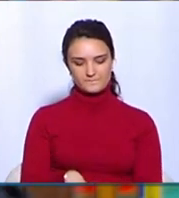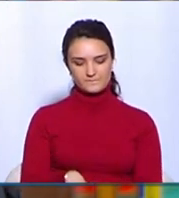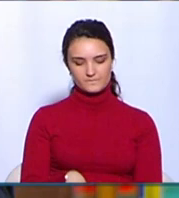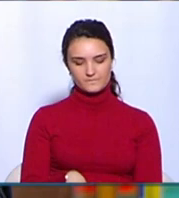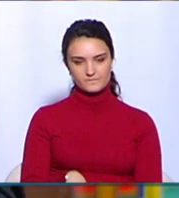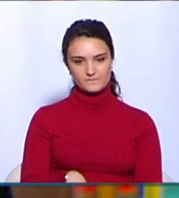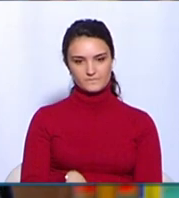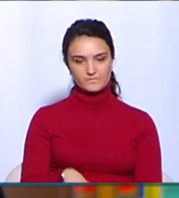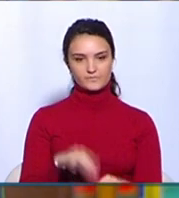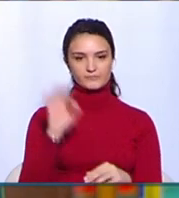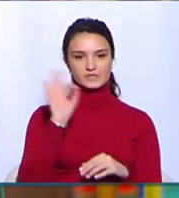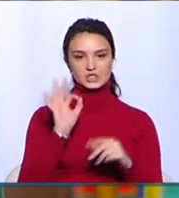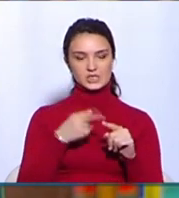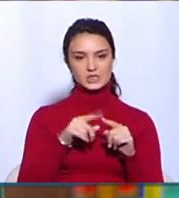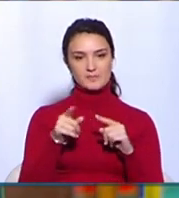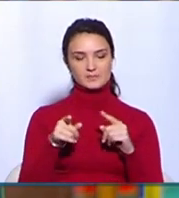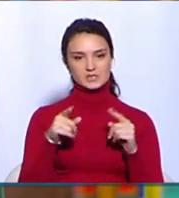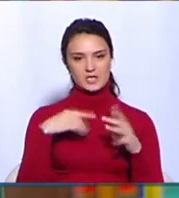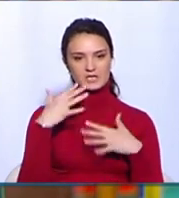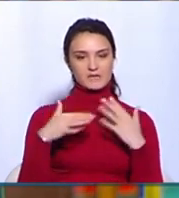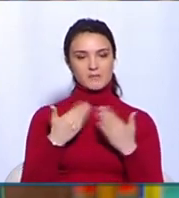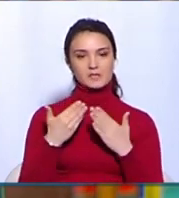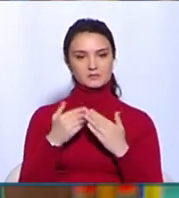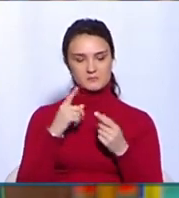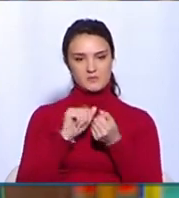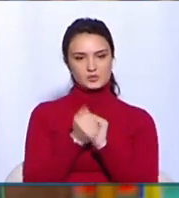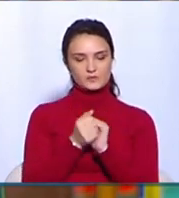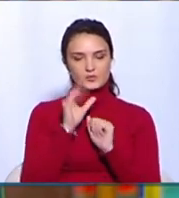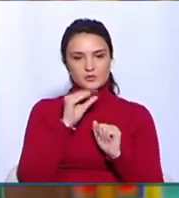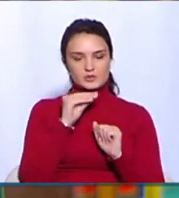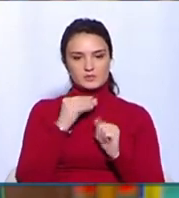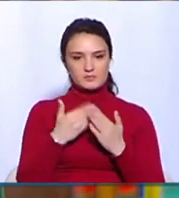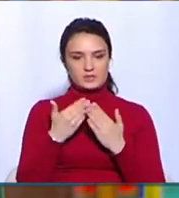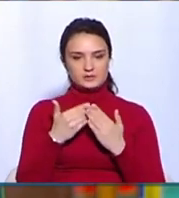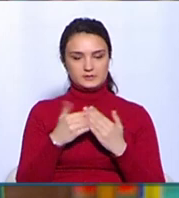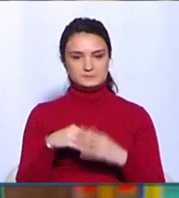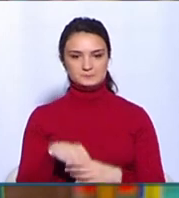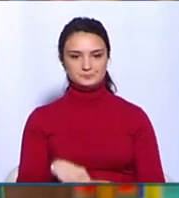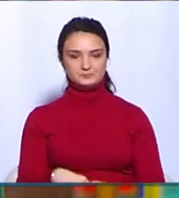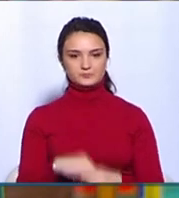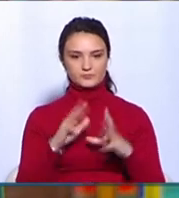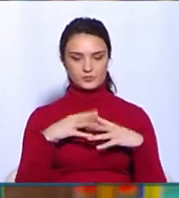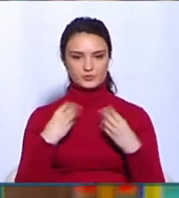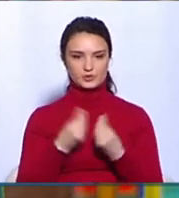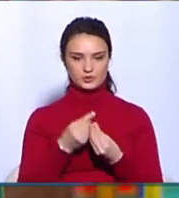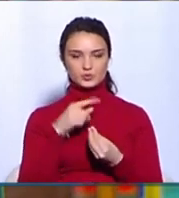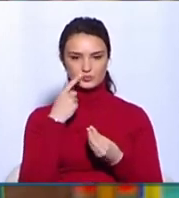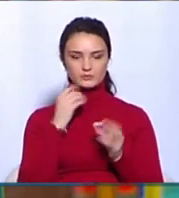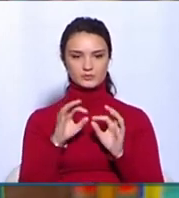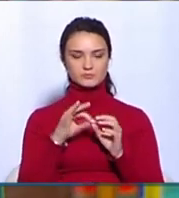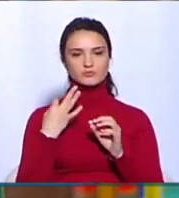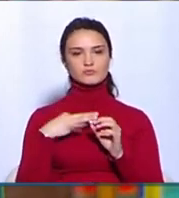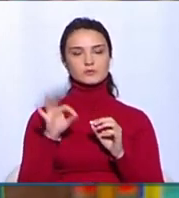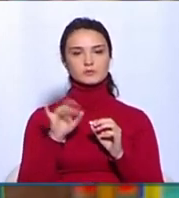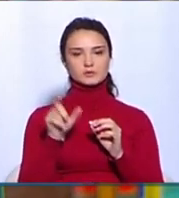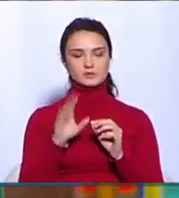აღრევა ხდება ხოლმე ხშირად აი ამ როლური, იცით, მახსოვს სიტუაცია, როდესაც მაგალითად ოჯახში უთქავს